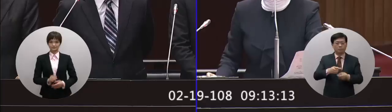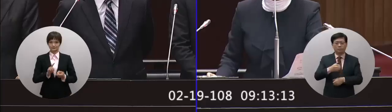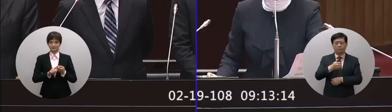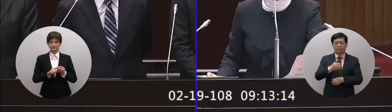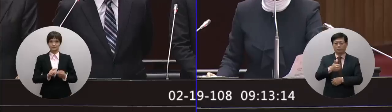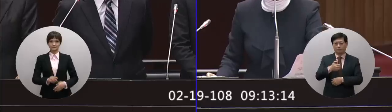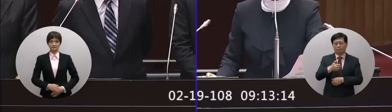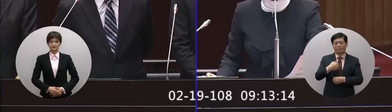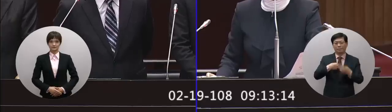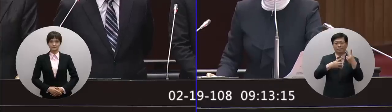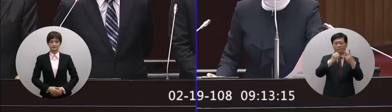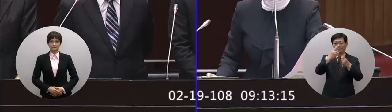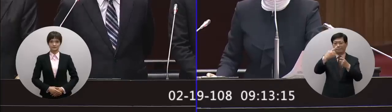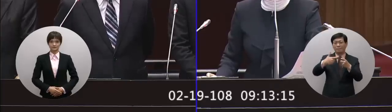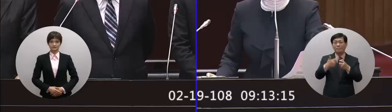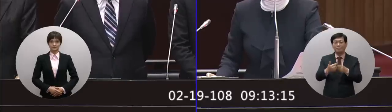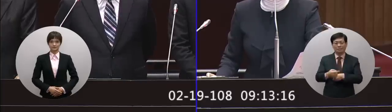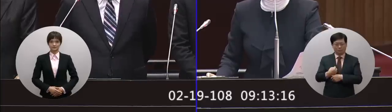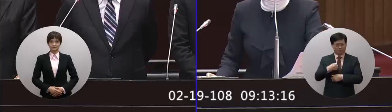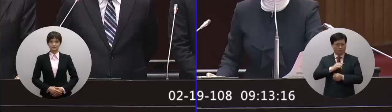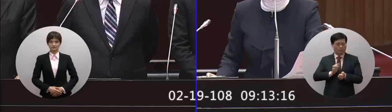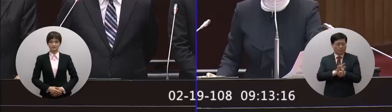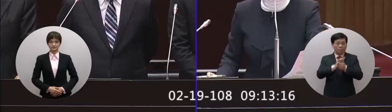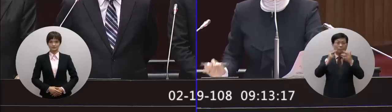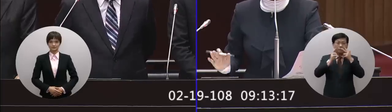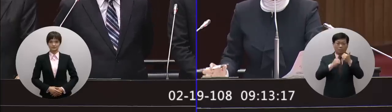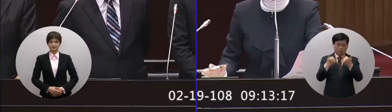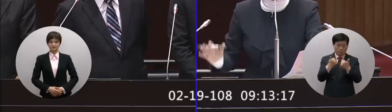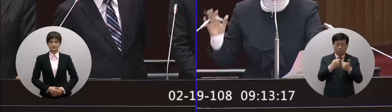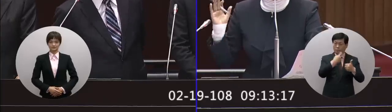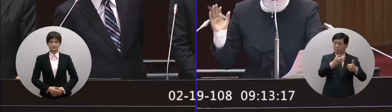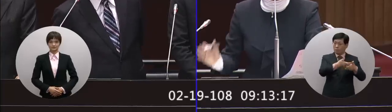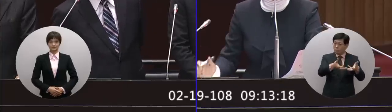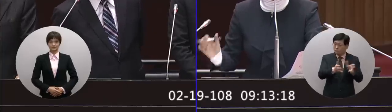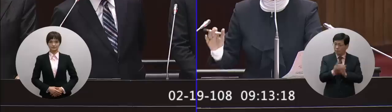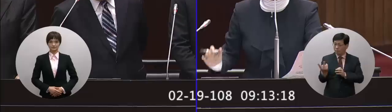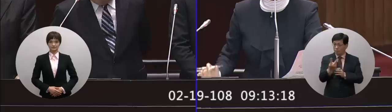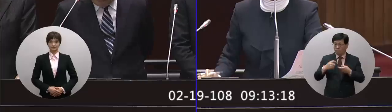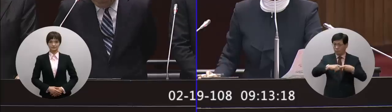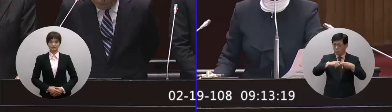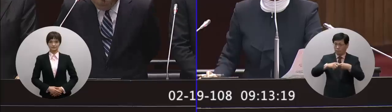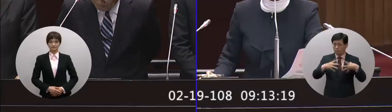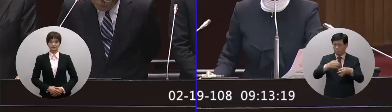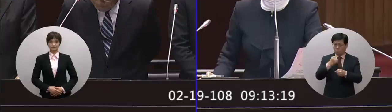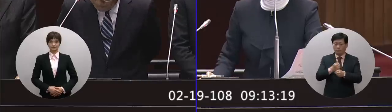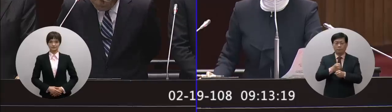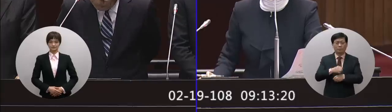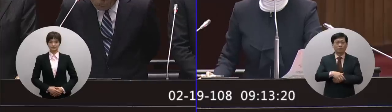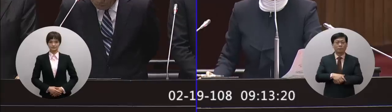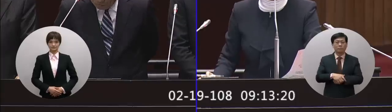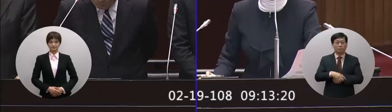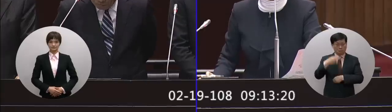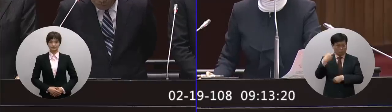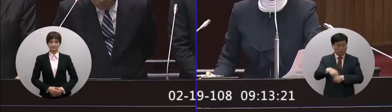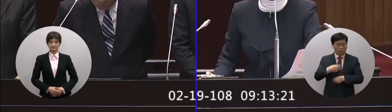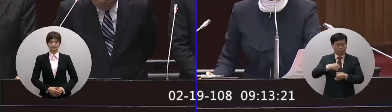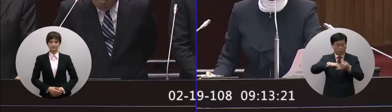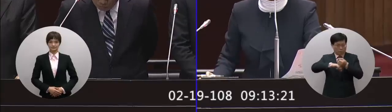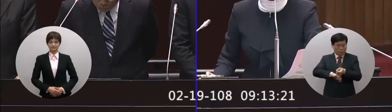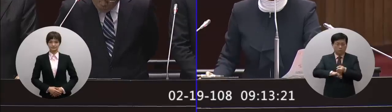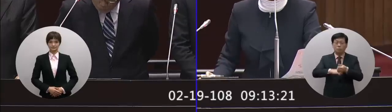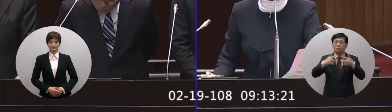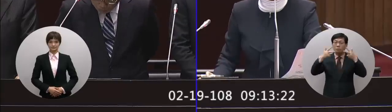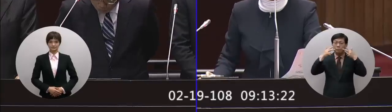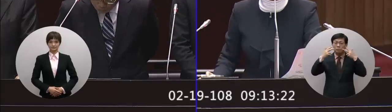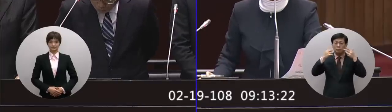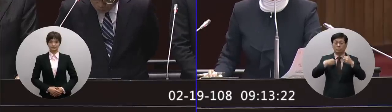谢。2016年，本席推动了原民会跟教育部的跨部会合作的平台，并且我们订定了原